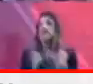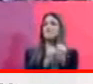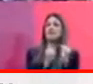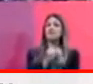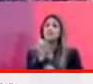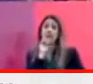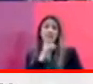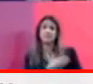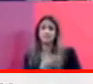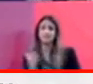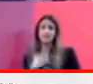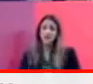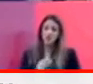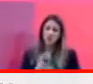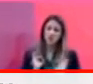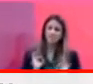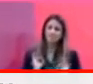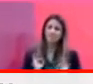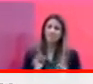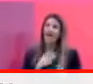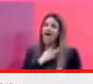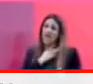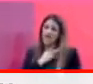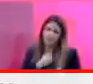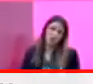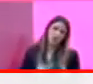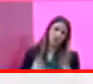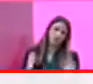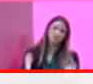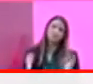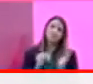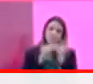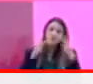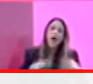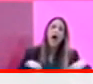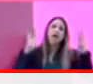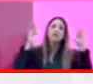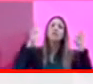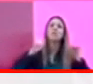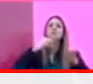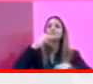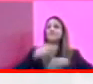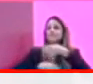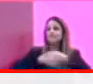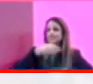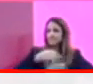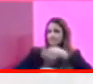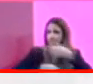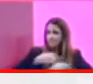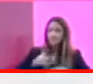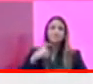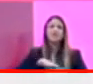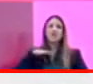Νιώθω την βαθιά ανάγκη να ξεκινήσω αναφερόμενος στον Αντώνη